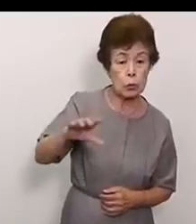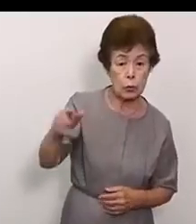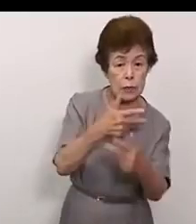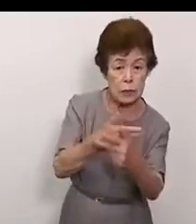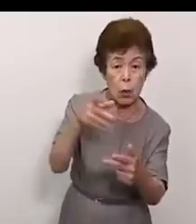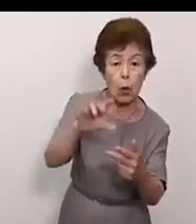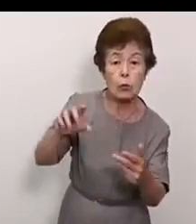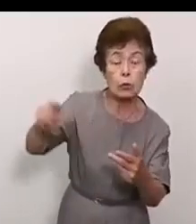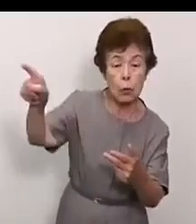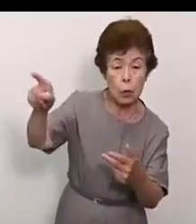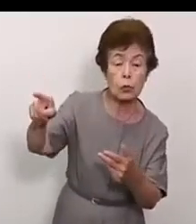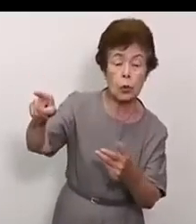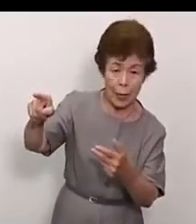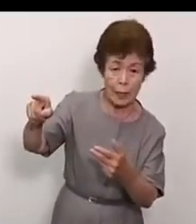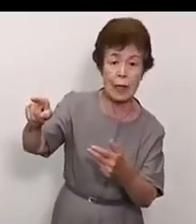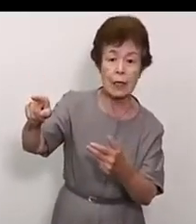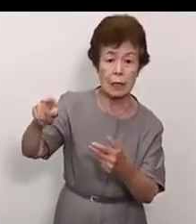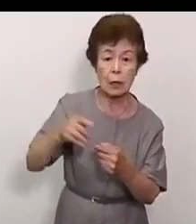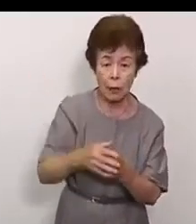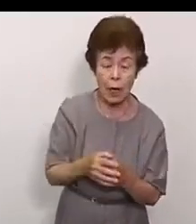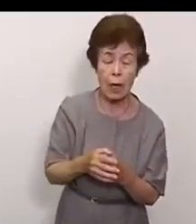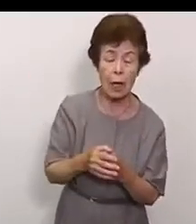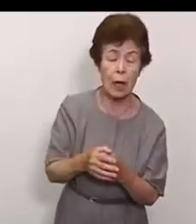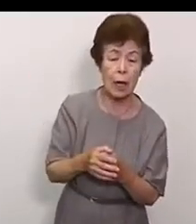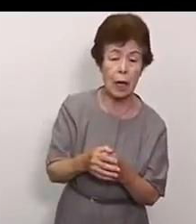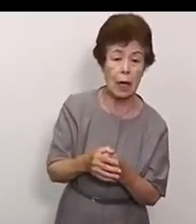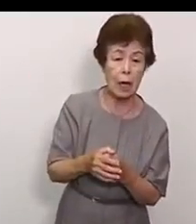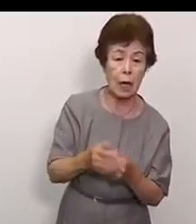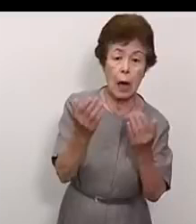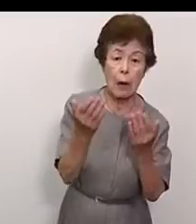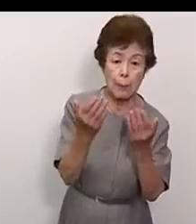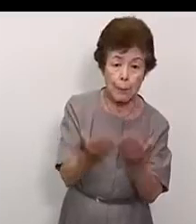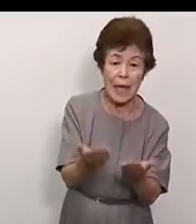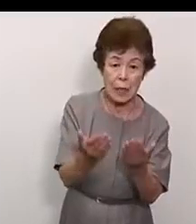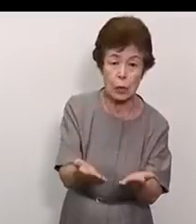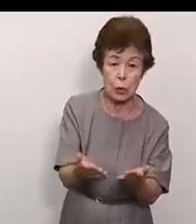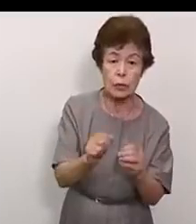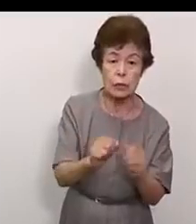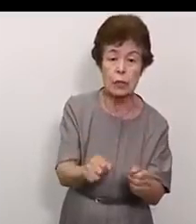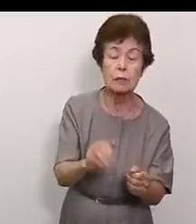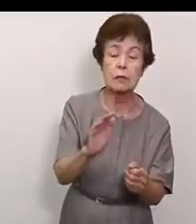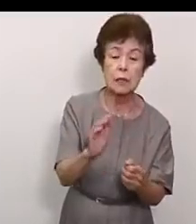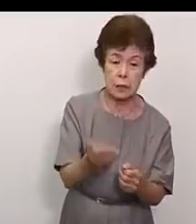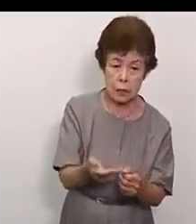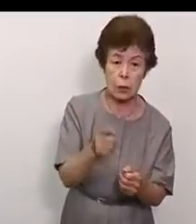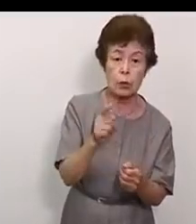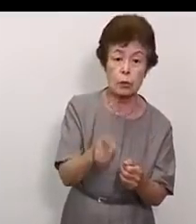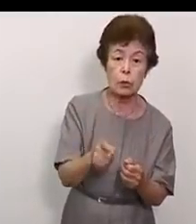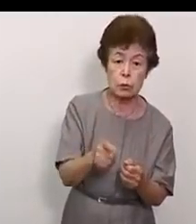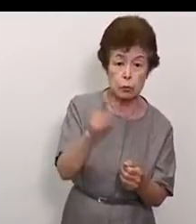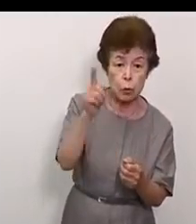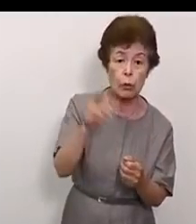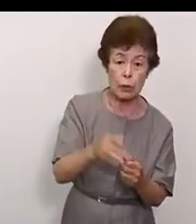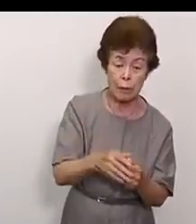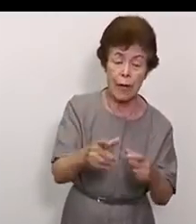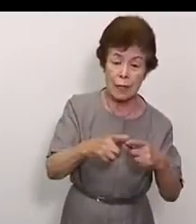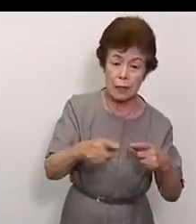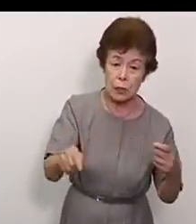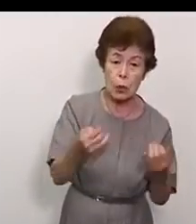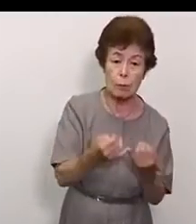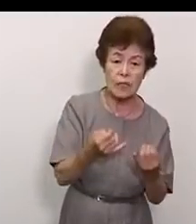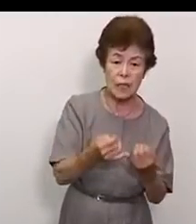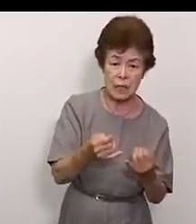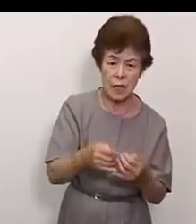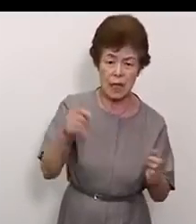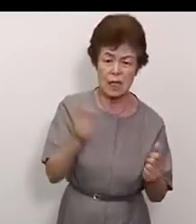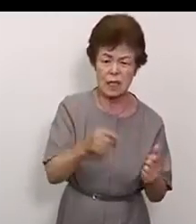ろ私そういう教育も勉強してるんですけど、 相対的に日本のようなひど